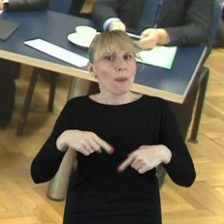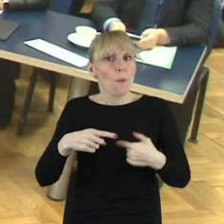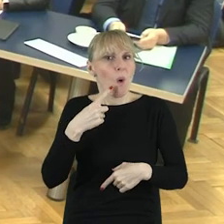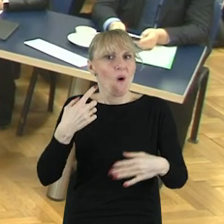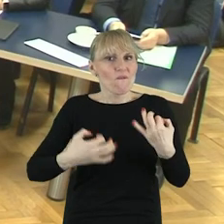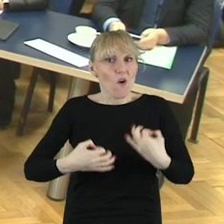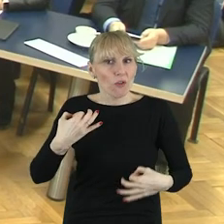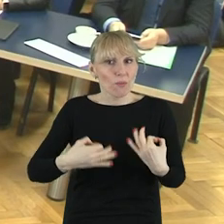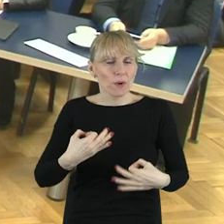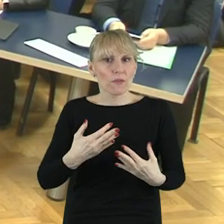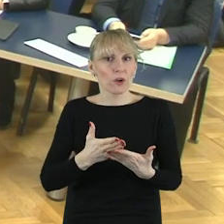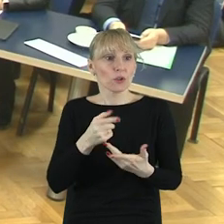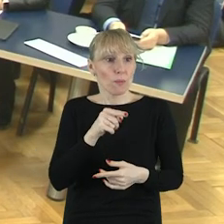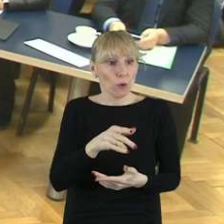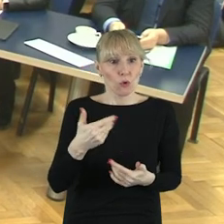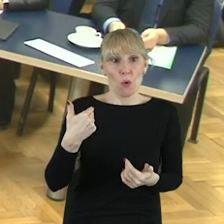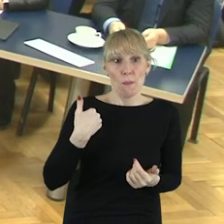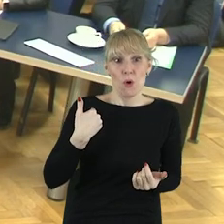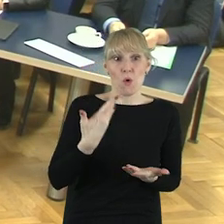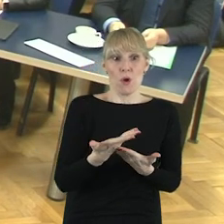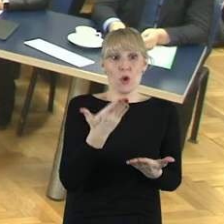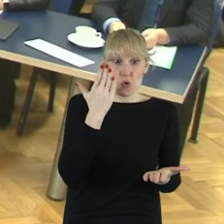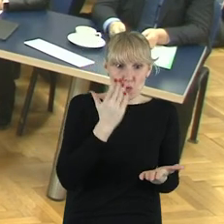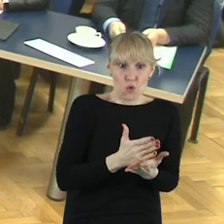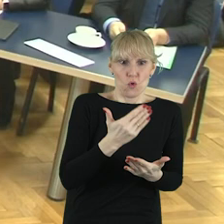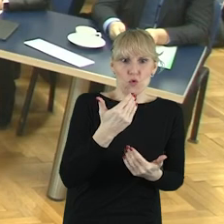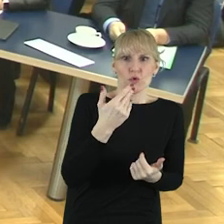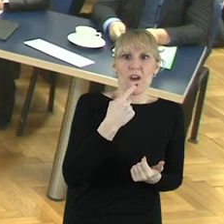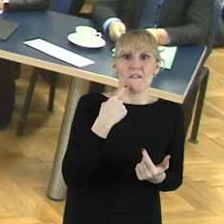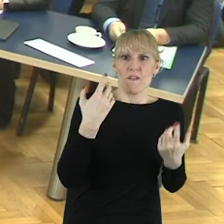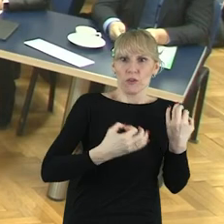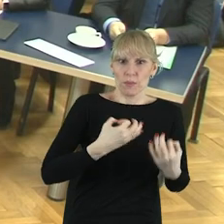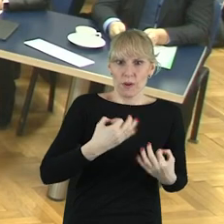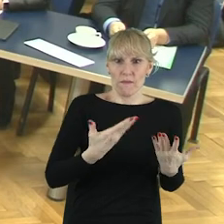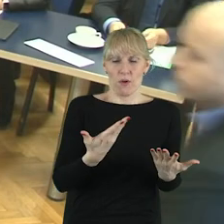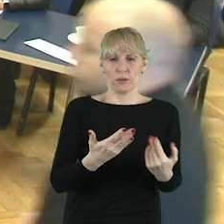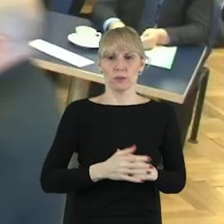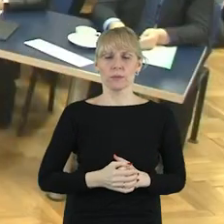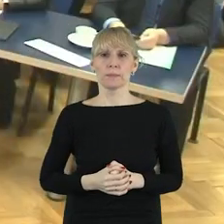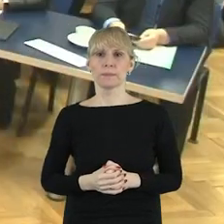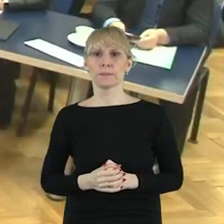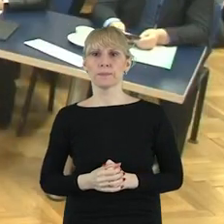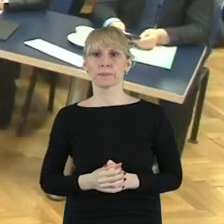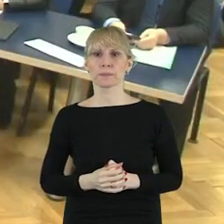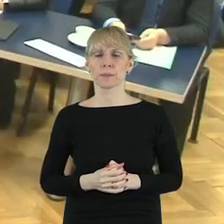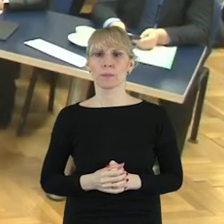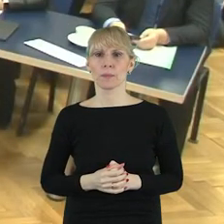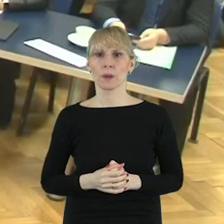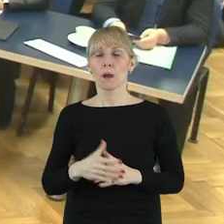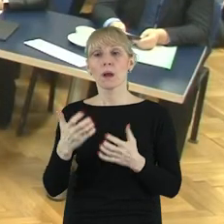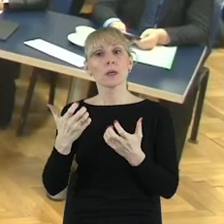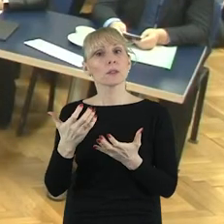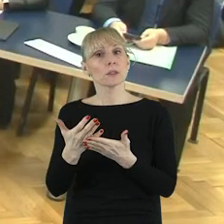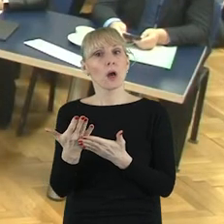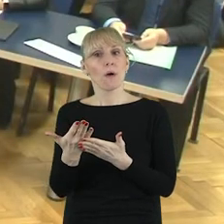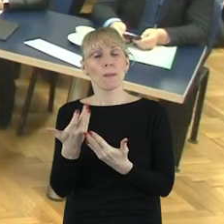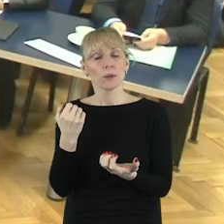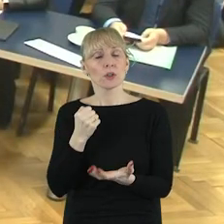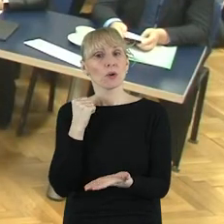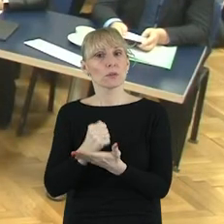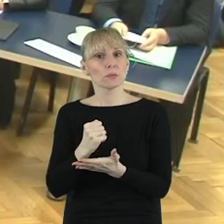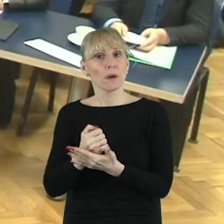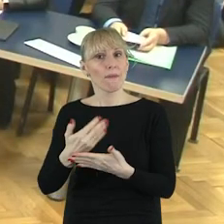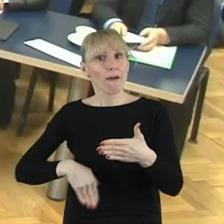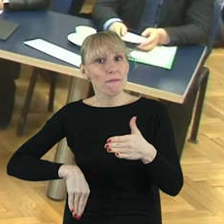zanim o sprawach merytorycznych, to o kwestiach formalnych. Panie przewodniczący, otóż ja nie wiem, jakie zmiany w prawie